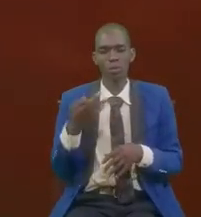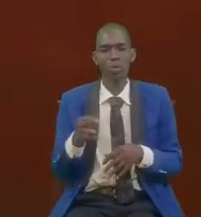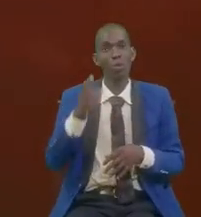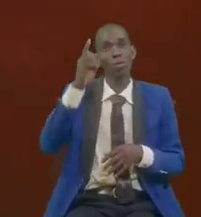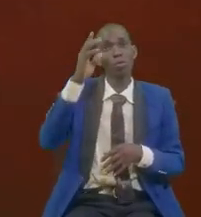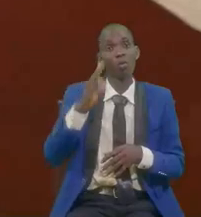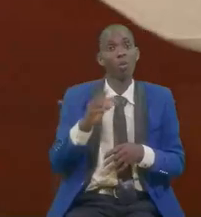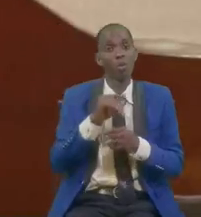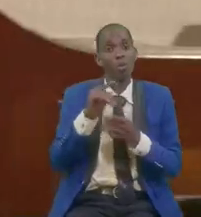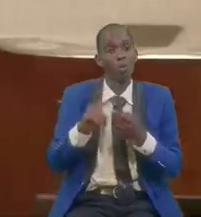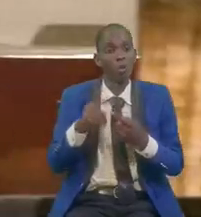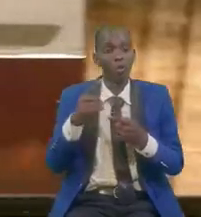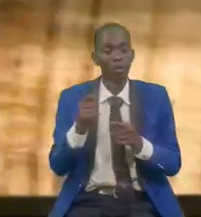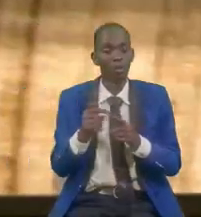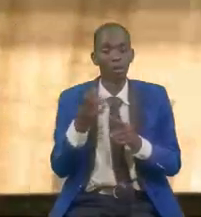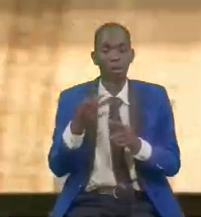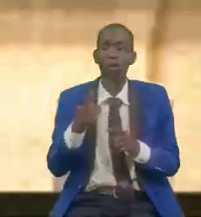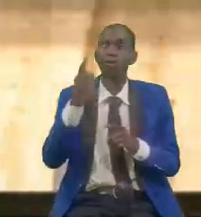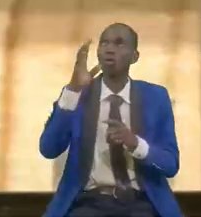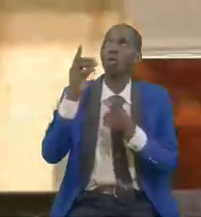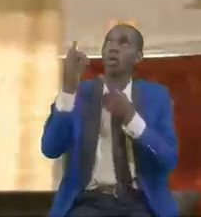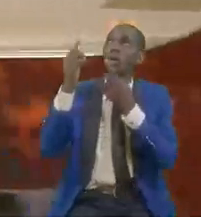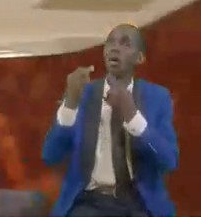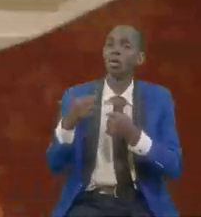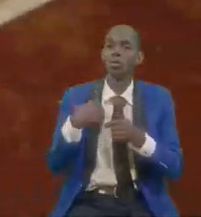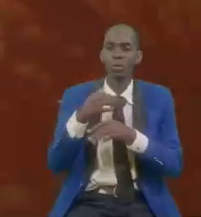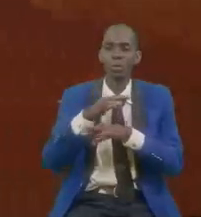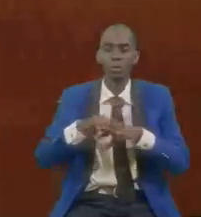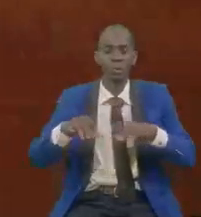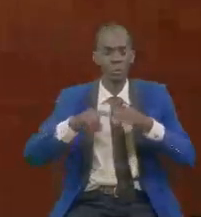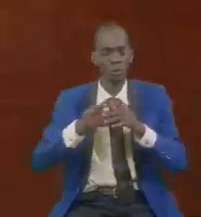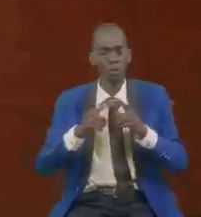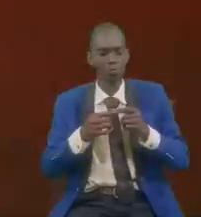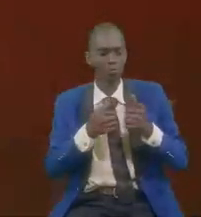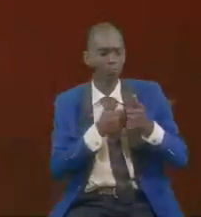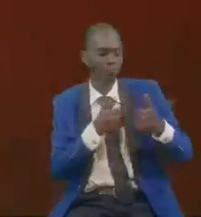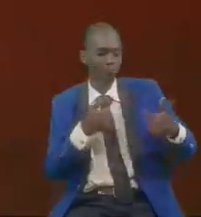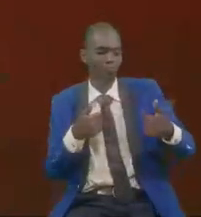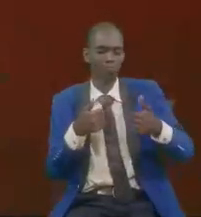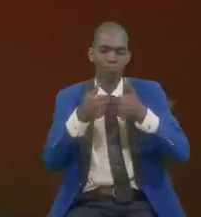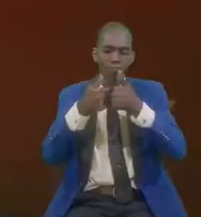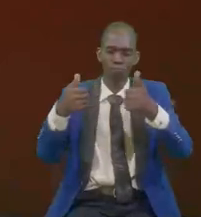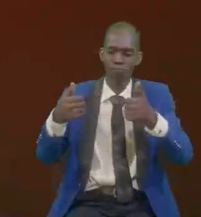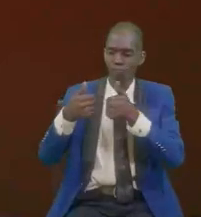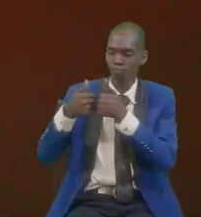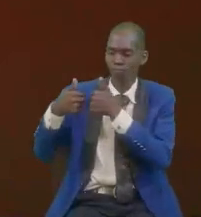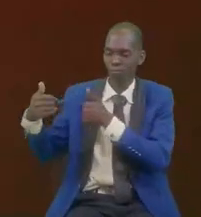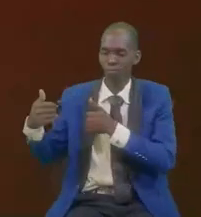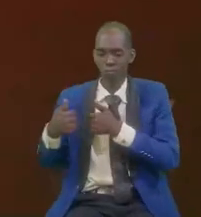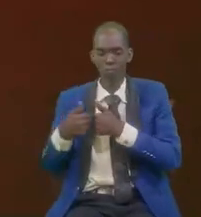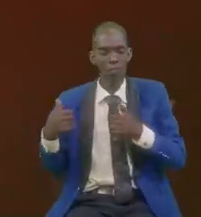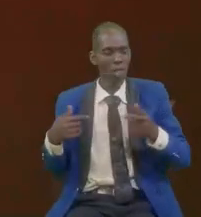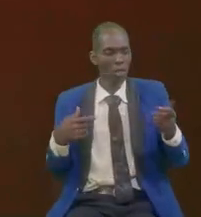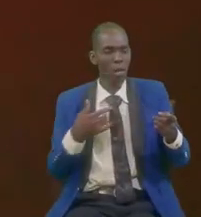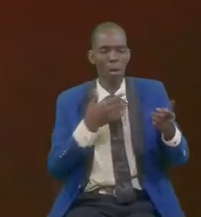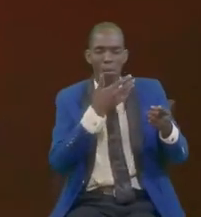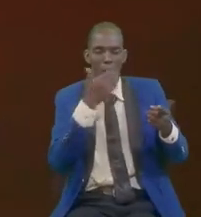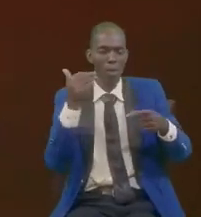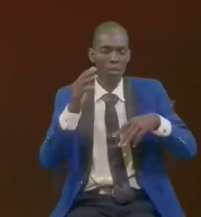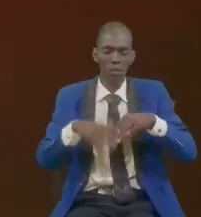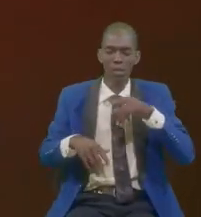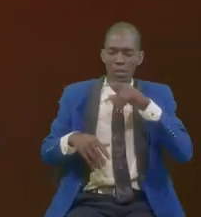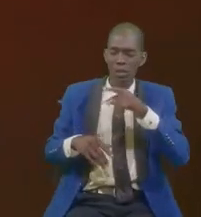vient, on ne se sépare pas, on ne s'isole pas, on ne promeuve pas, on ne